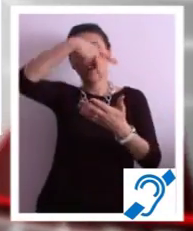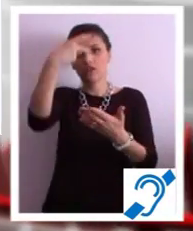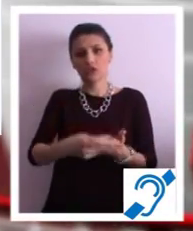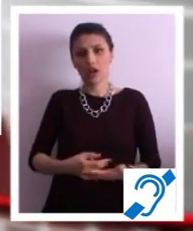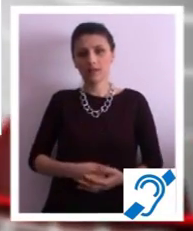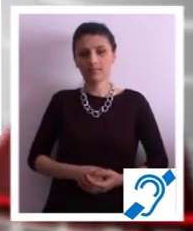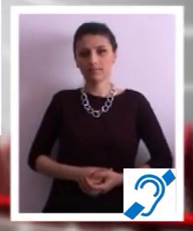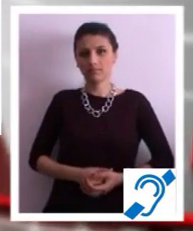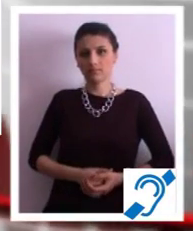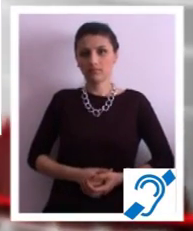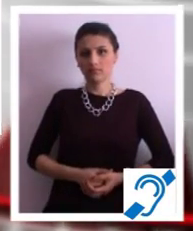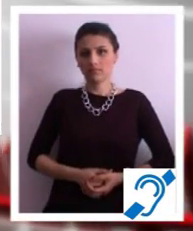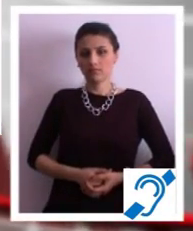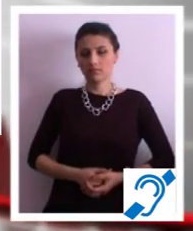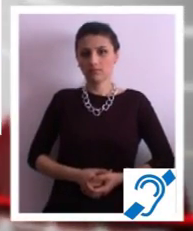tragediei.